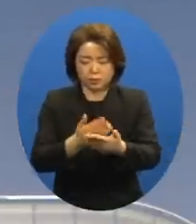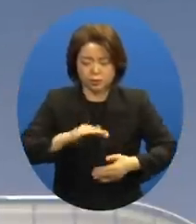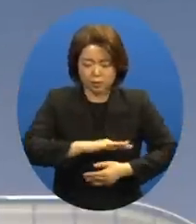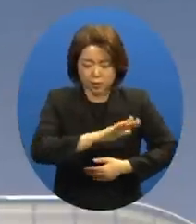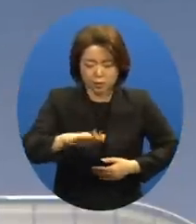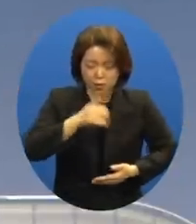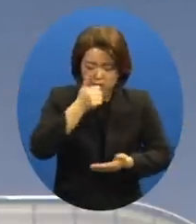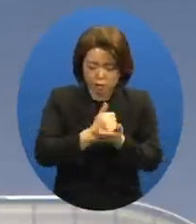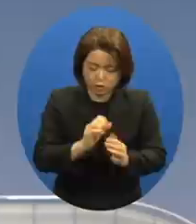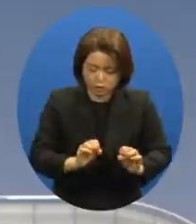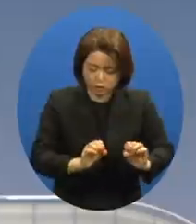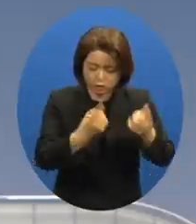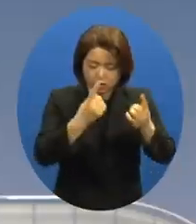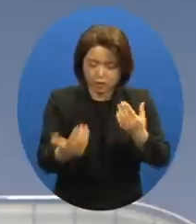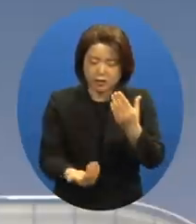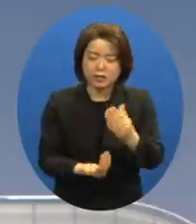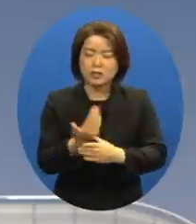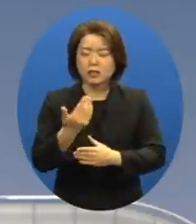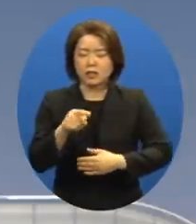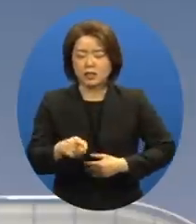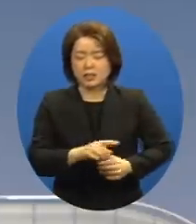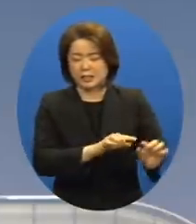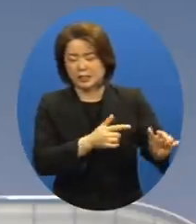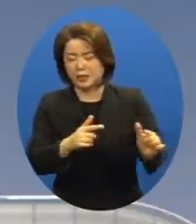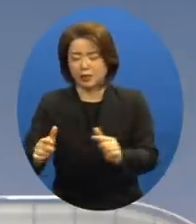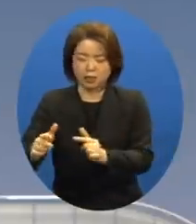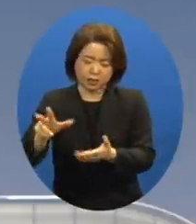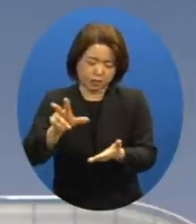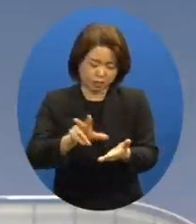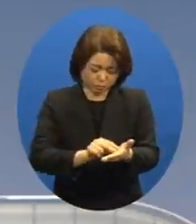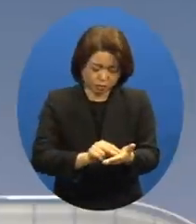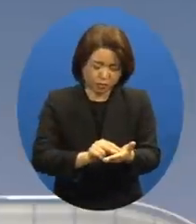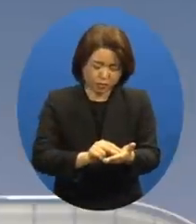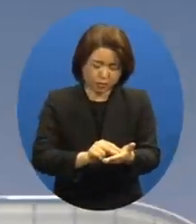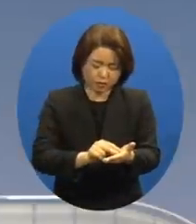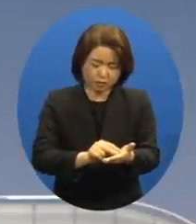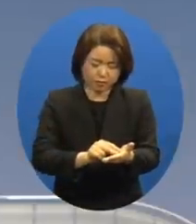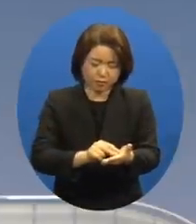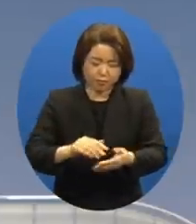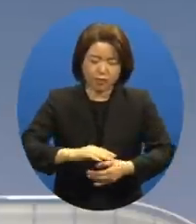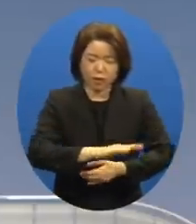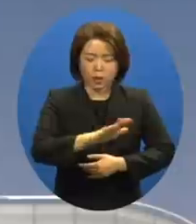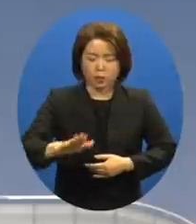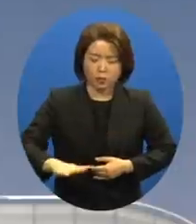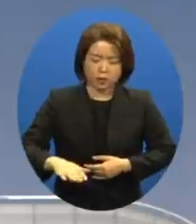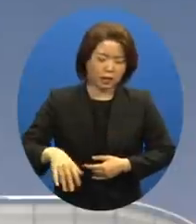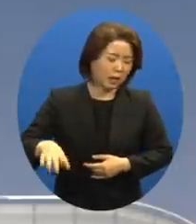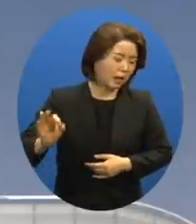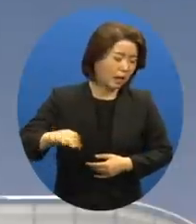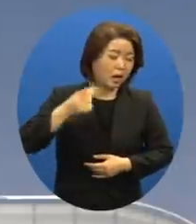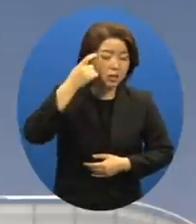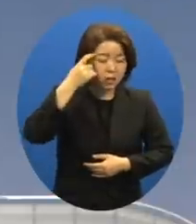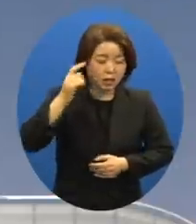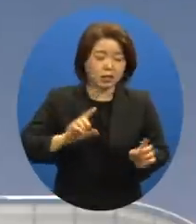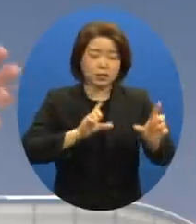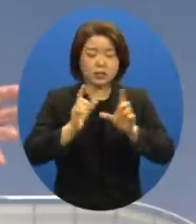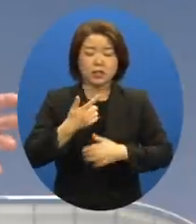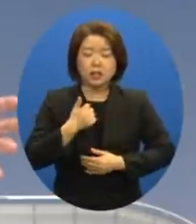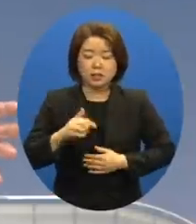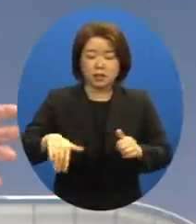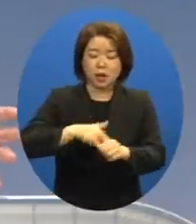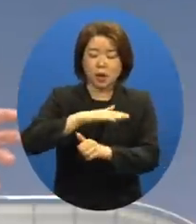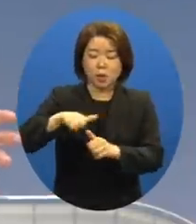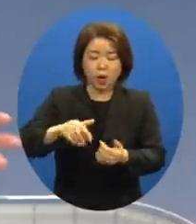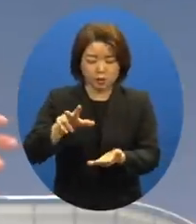죄로 인하여 일어난 여러 가지 문제들 우리가 소홀히 여기고 살았던 환경에